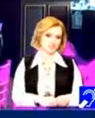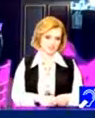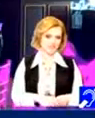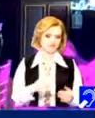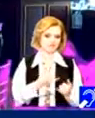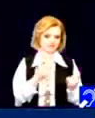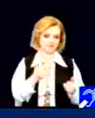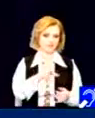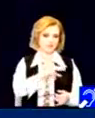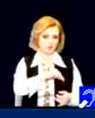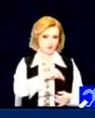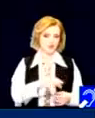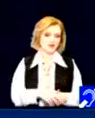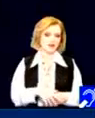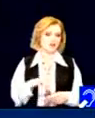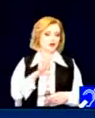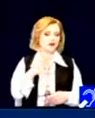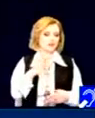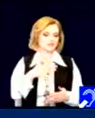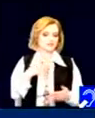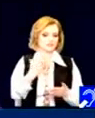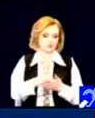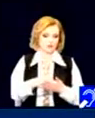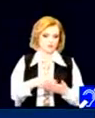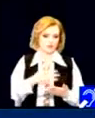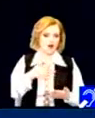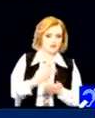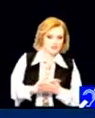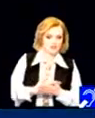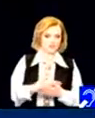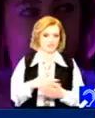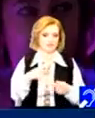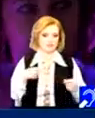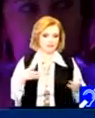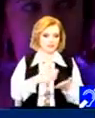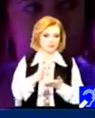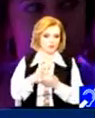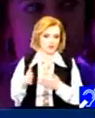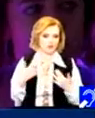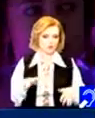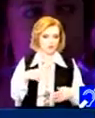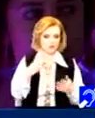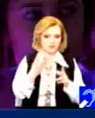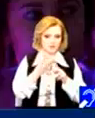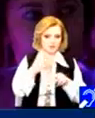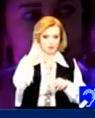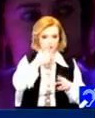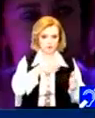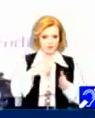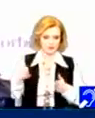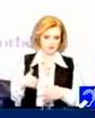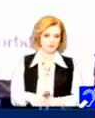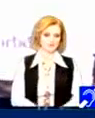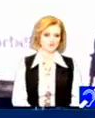recunoaște implicarea femeilor și rolul lor activ într-un mediu de afaceri în continuă dezvoltare. Este al treilea an în care Majestatea sa Margareta